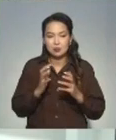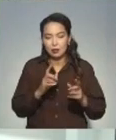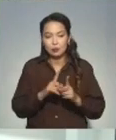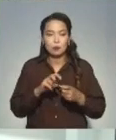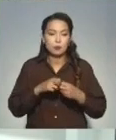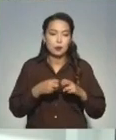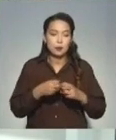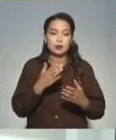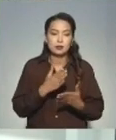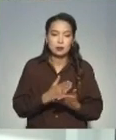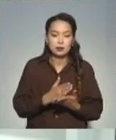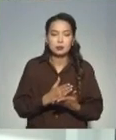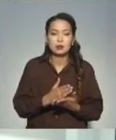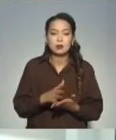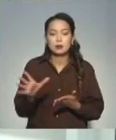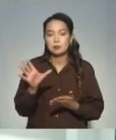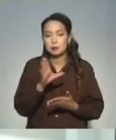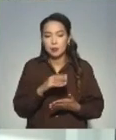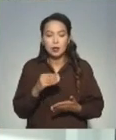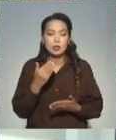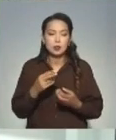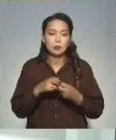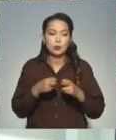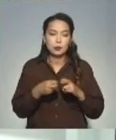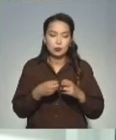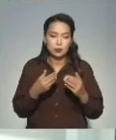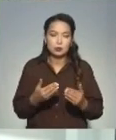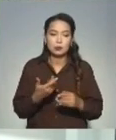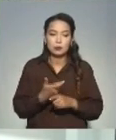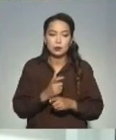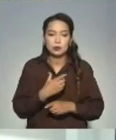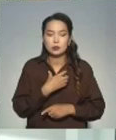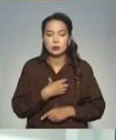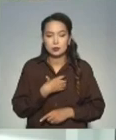айтылады. Осы мәселелердің барлығы, ол деген сөз, осы